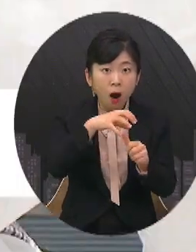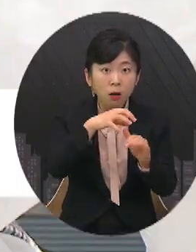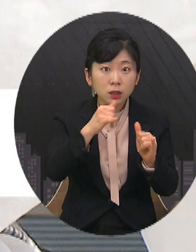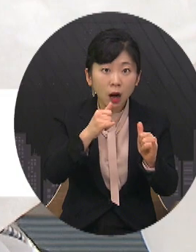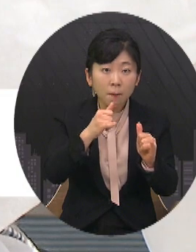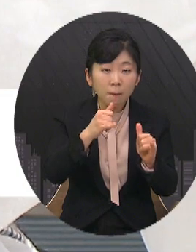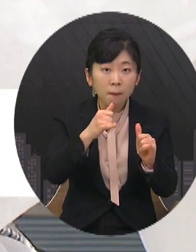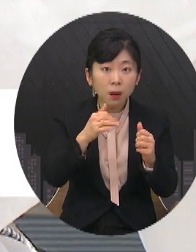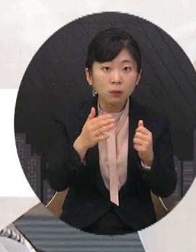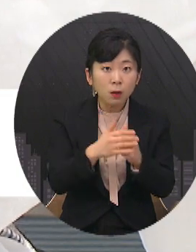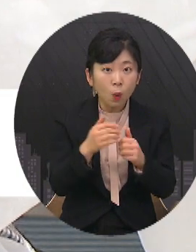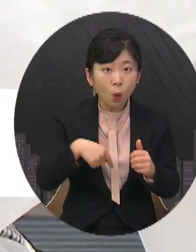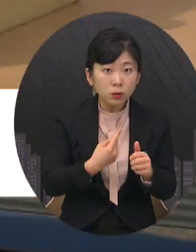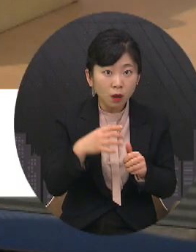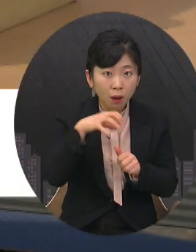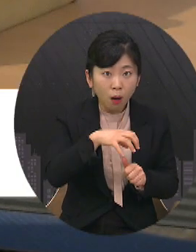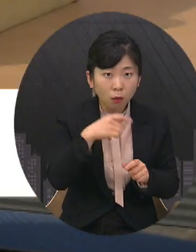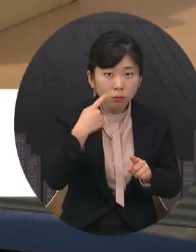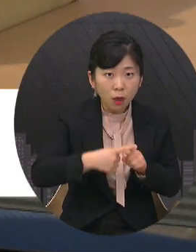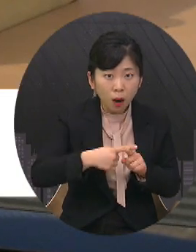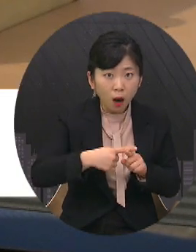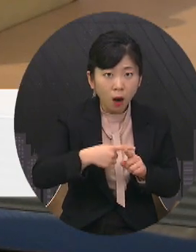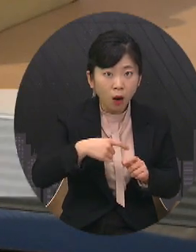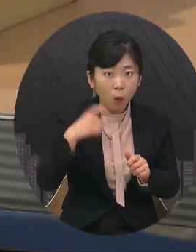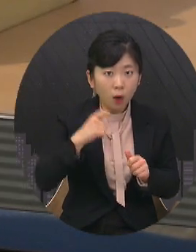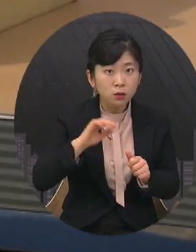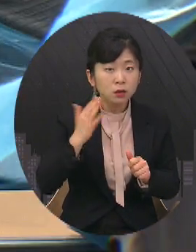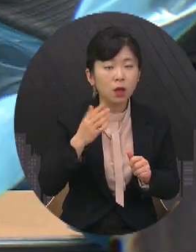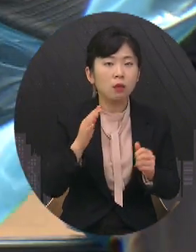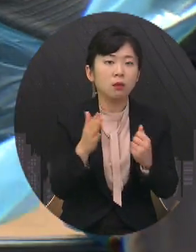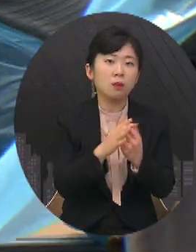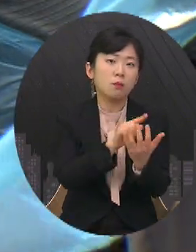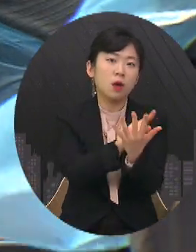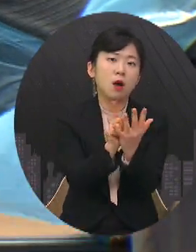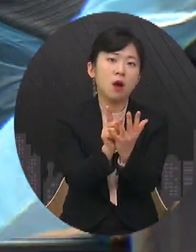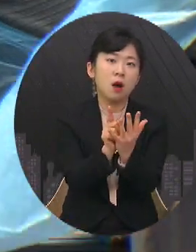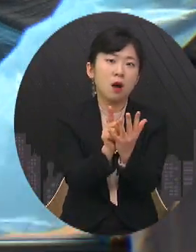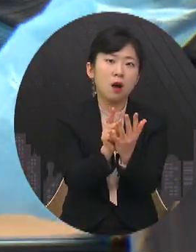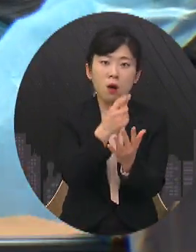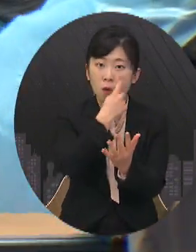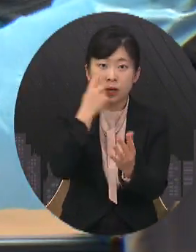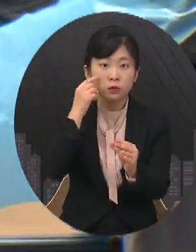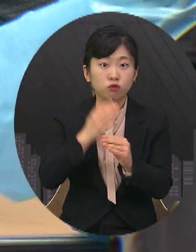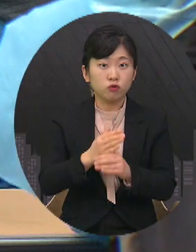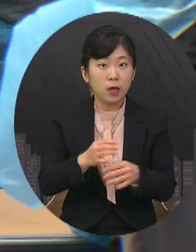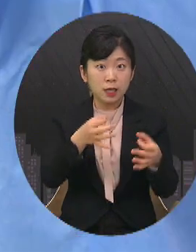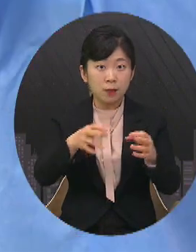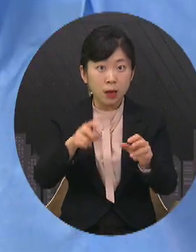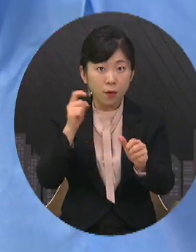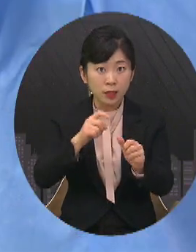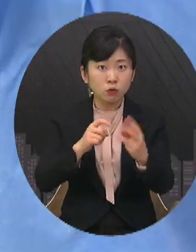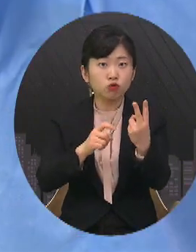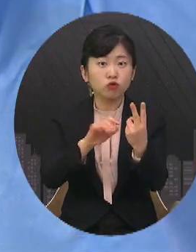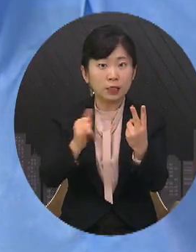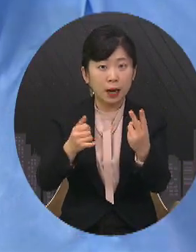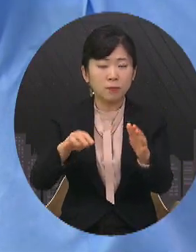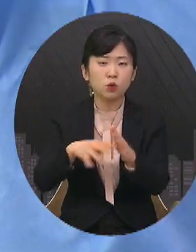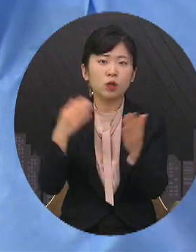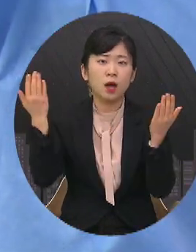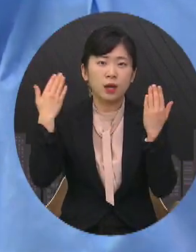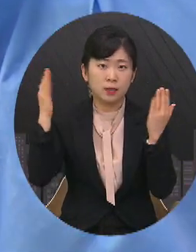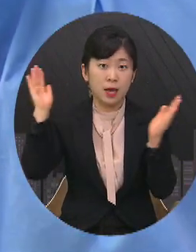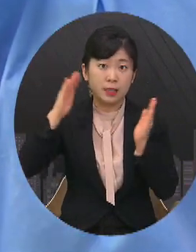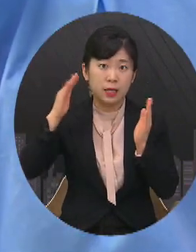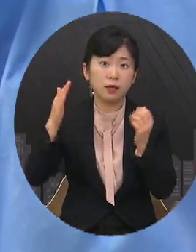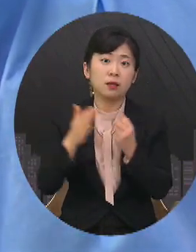됐으며 접촉자 든 38명 에 대한 검사가 진행 중입니다 김해시 왁 진짜 2명은 초등학생으로 각 학교의